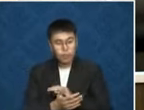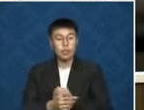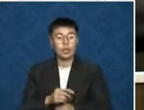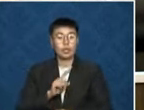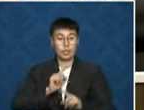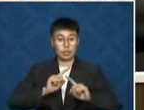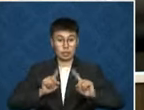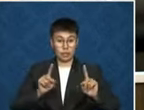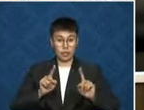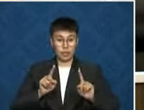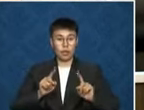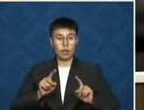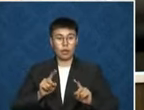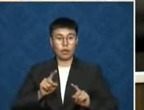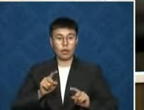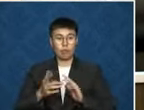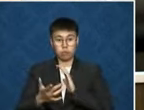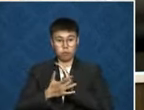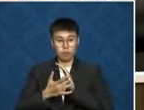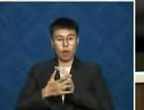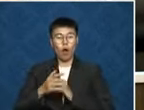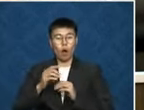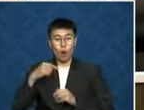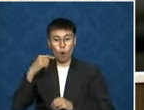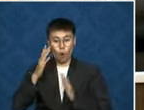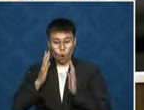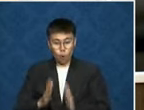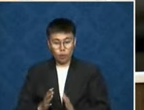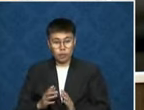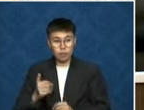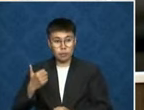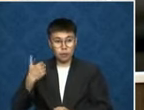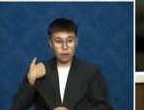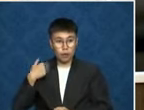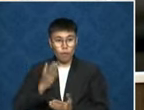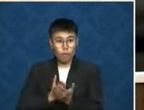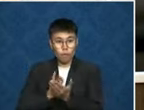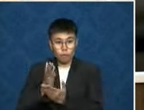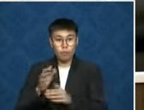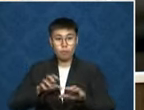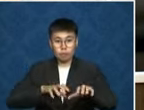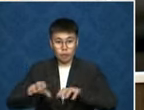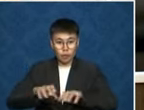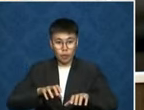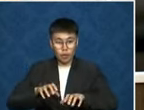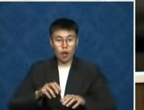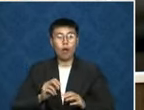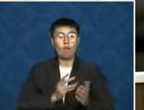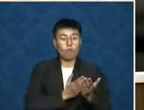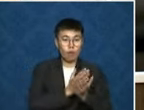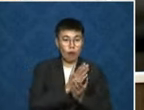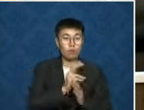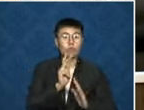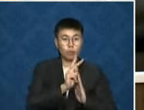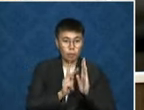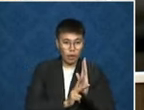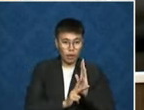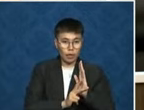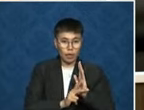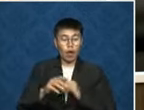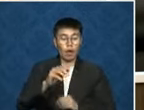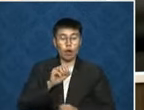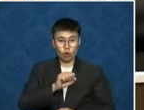ครับคนที่มีส่วนมากที่สุดก็คือฝ่ายบริหารและฝ่ายนิติบัญญัติอย่างพวกเราทุกคนในสภาแห่ง